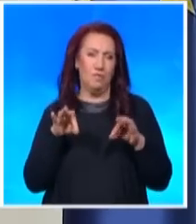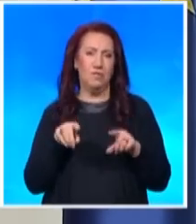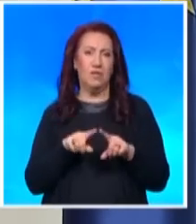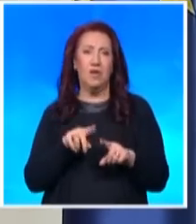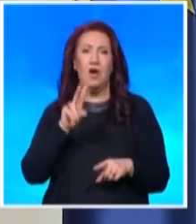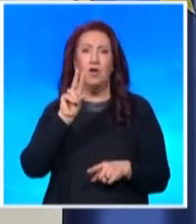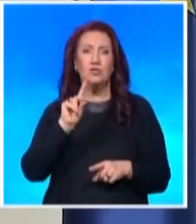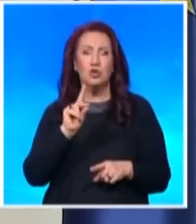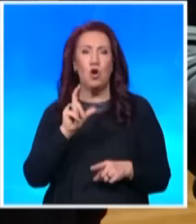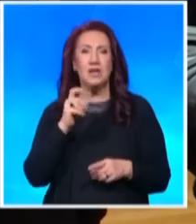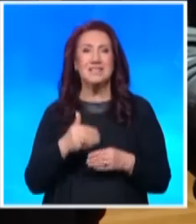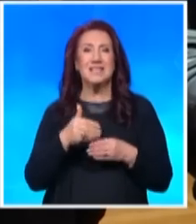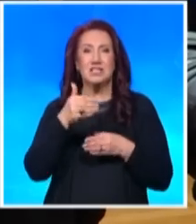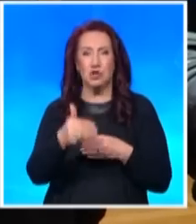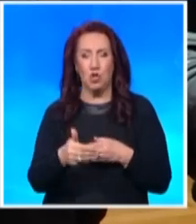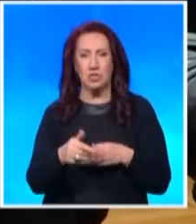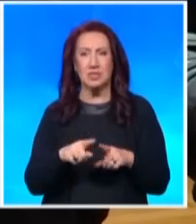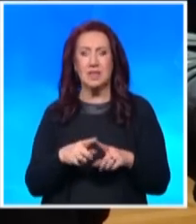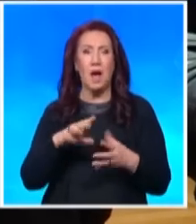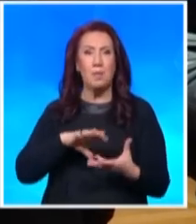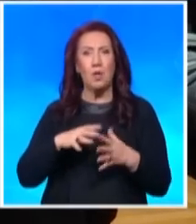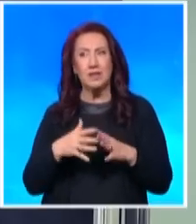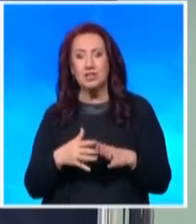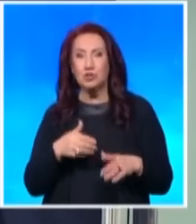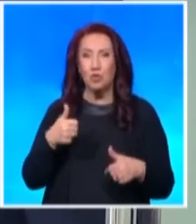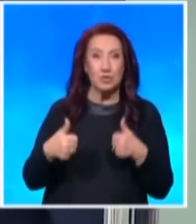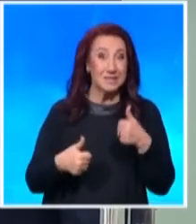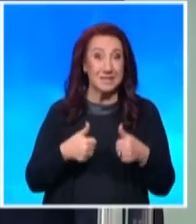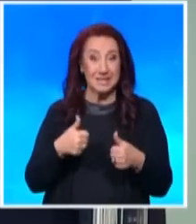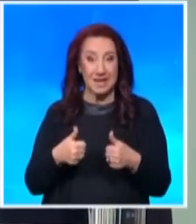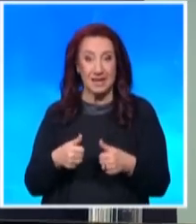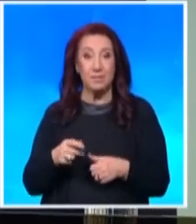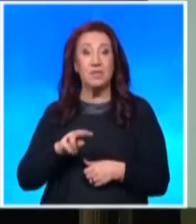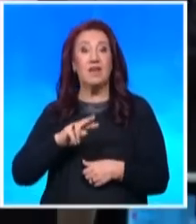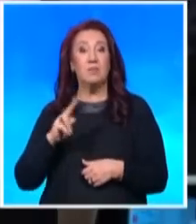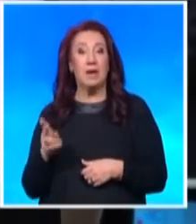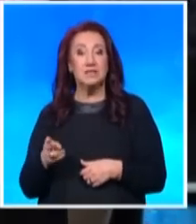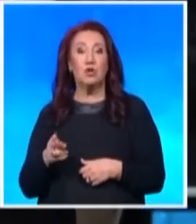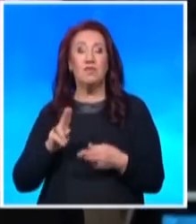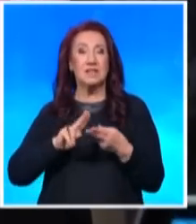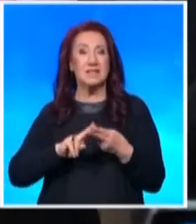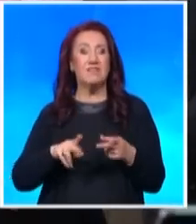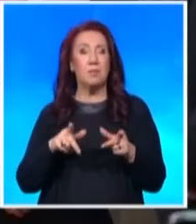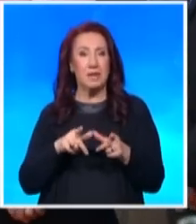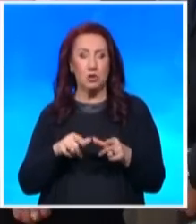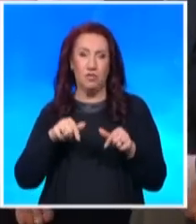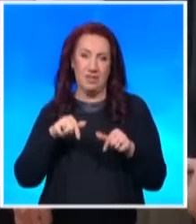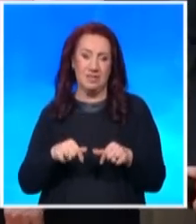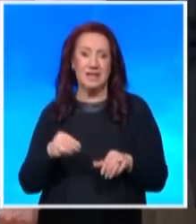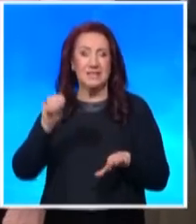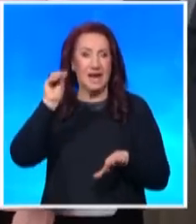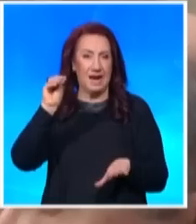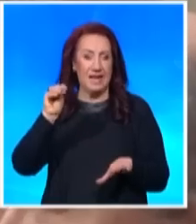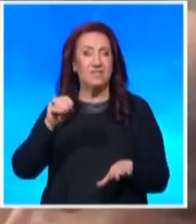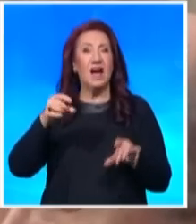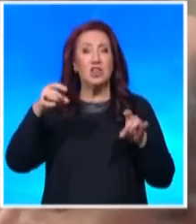на политическия сървайвър. Вместо Велислав Минеков днес положи клетва Найден Тодоров, новият министър на културата. В